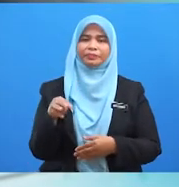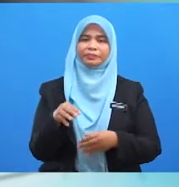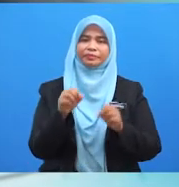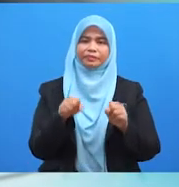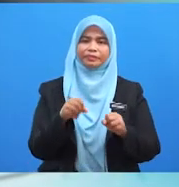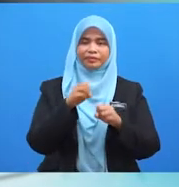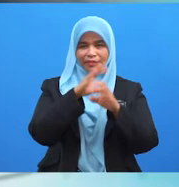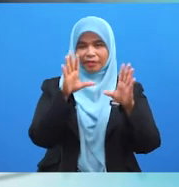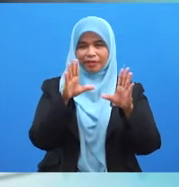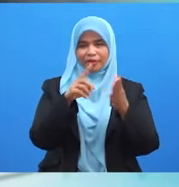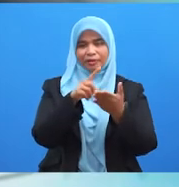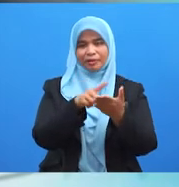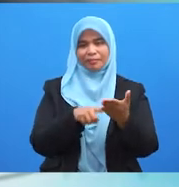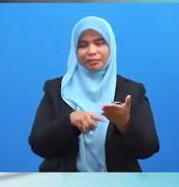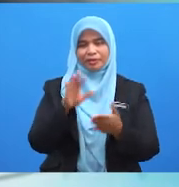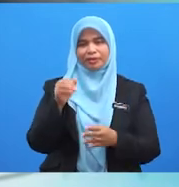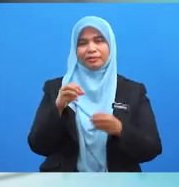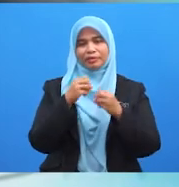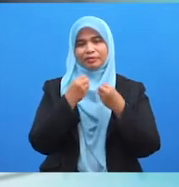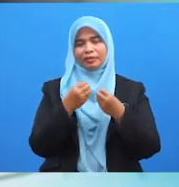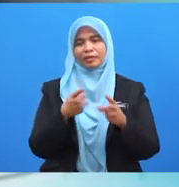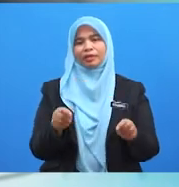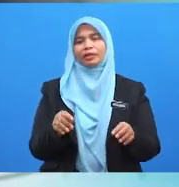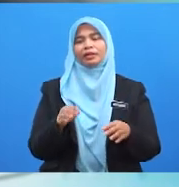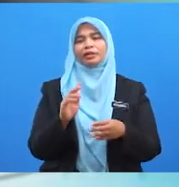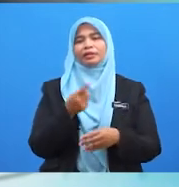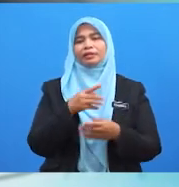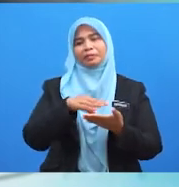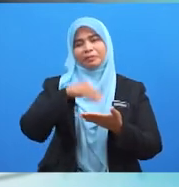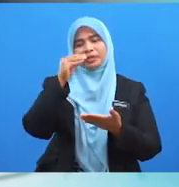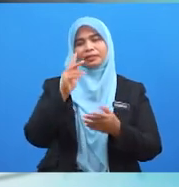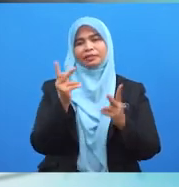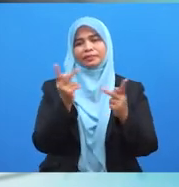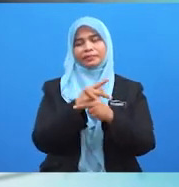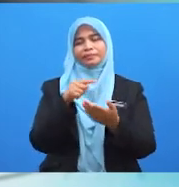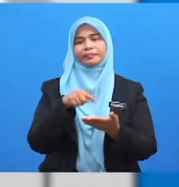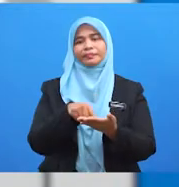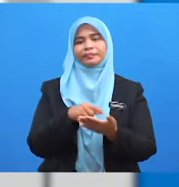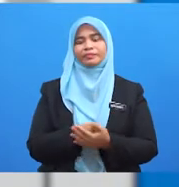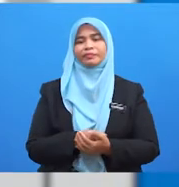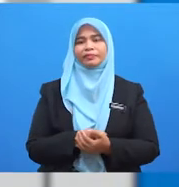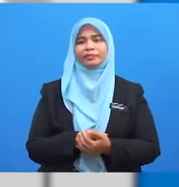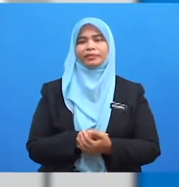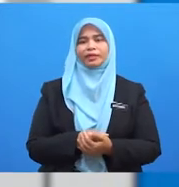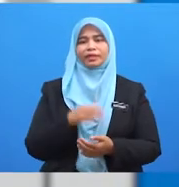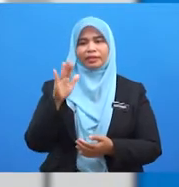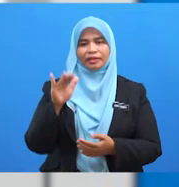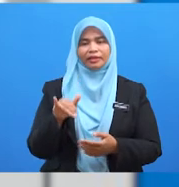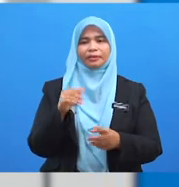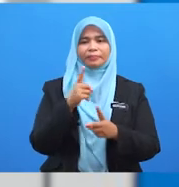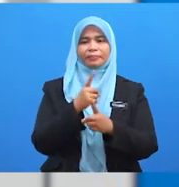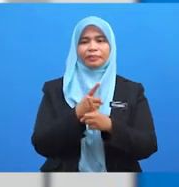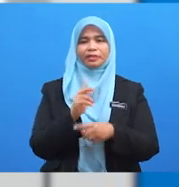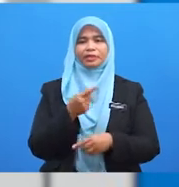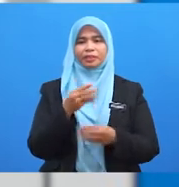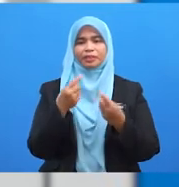boleh nyatakan kembali apa yang telah kita pelajari pada sesi kali ini? Ya, betul.